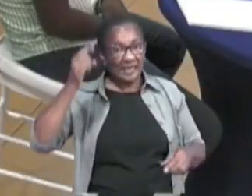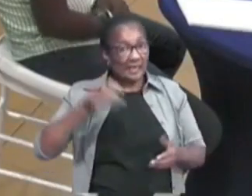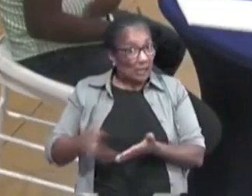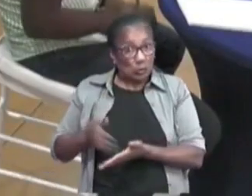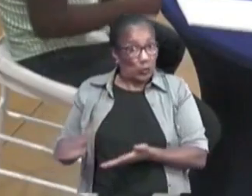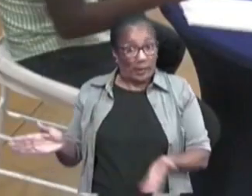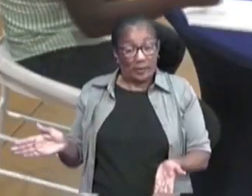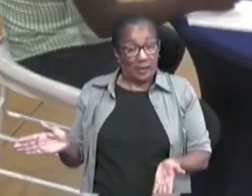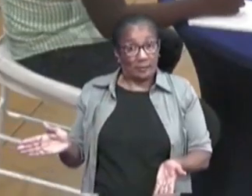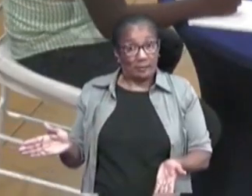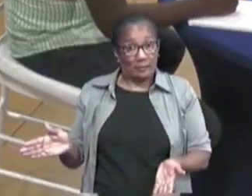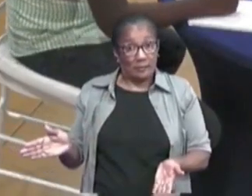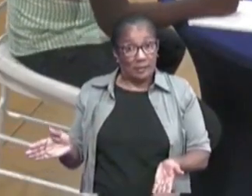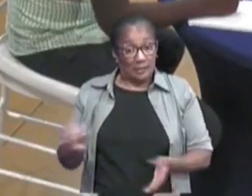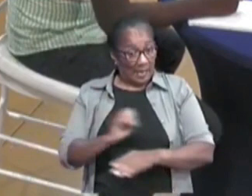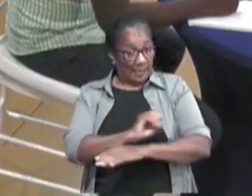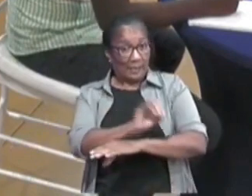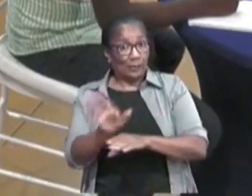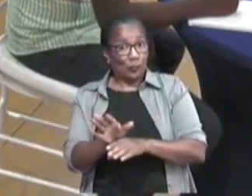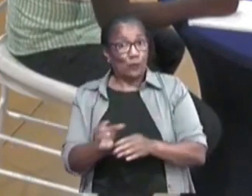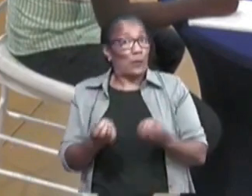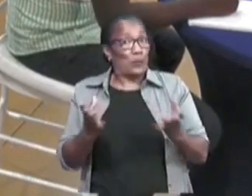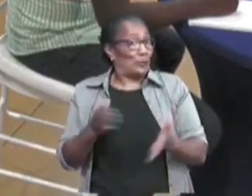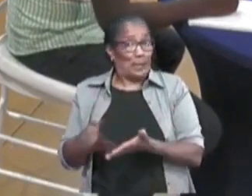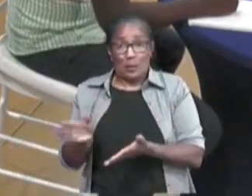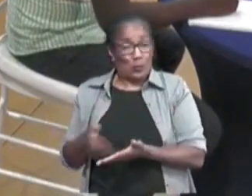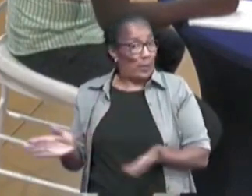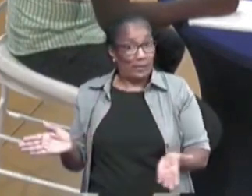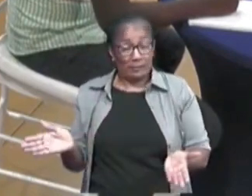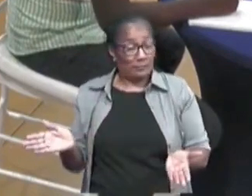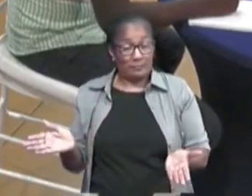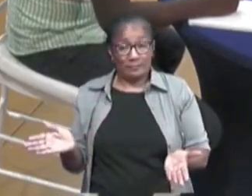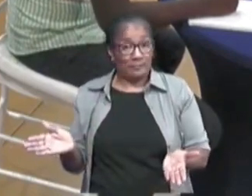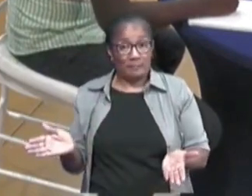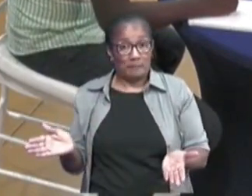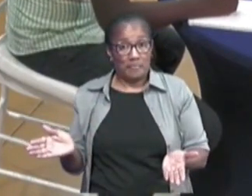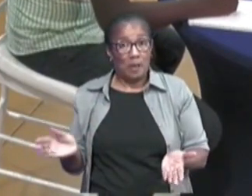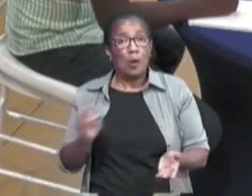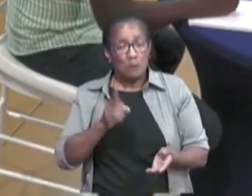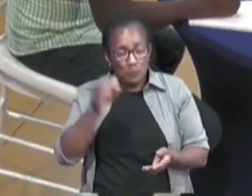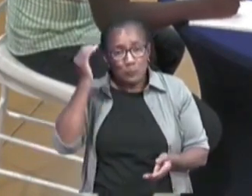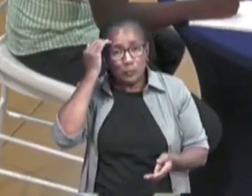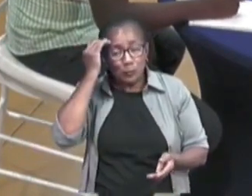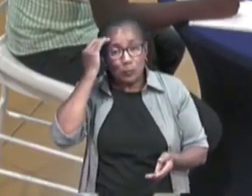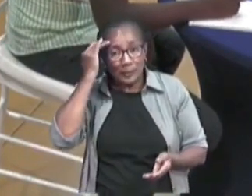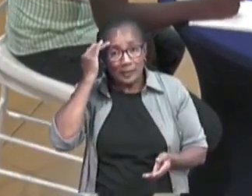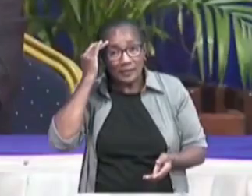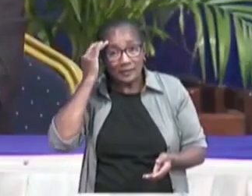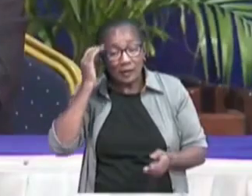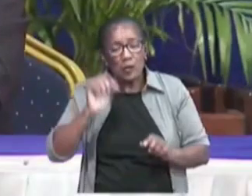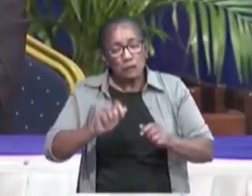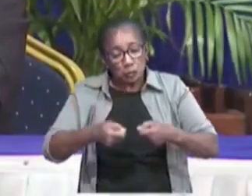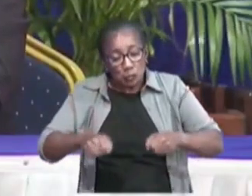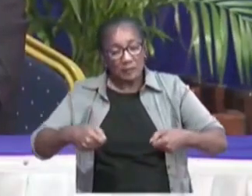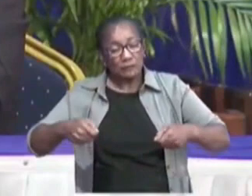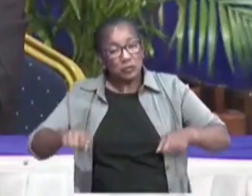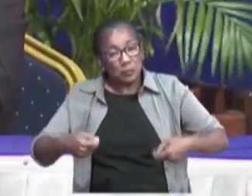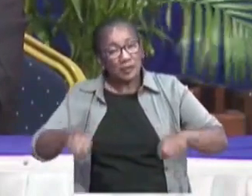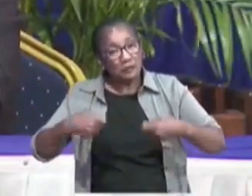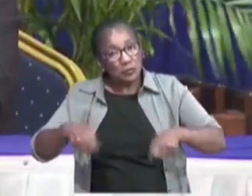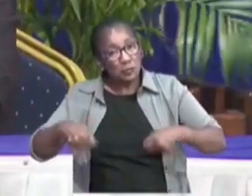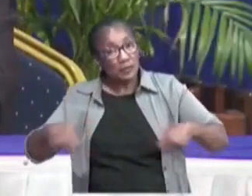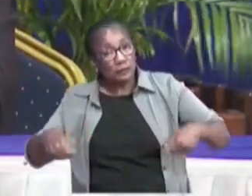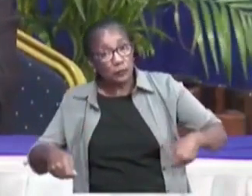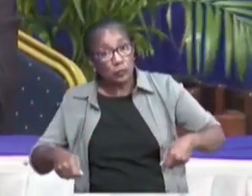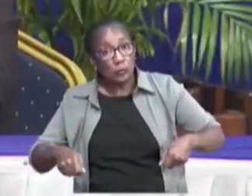weggaat? Denkt dat COVID ons plotseling verlaat? Dus we moeten beseffen dat als we zeggen versoepelen, versoepelen,